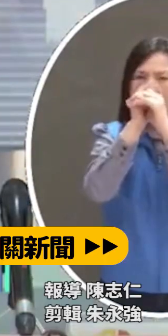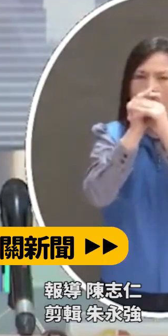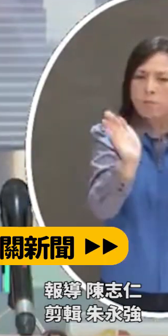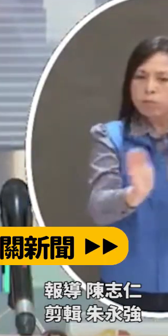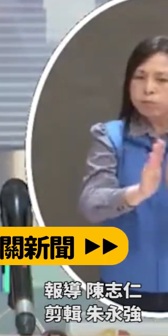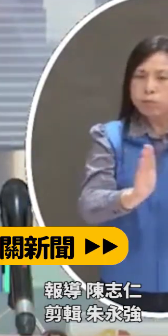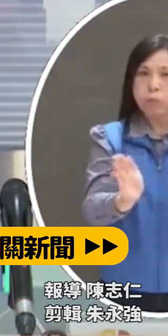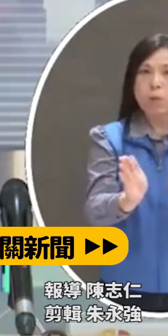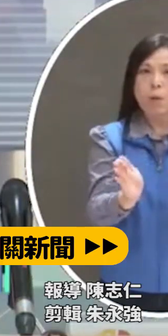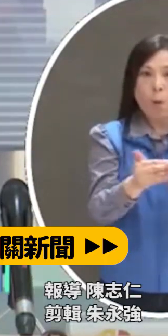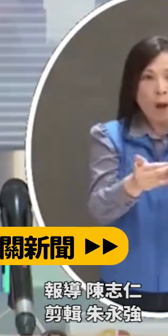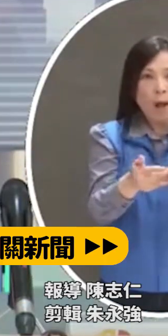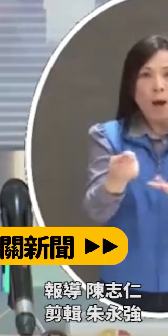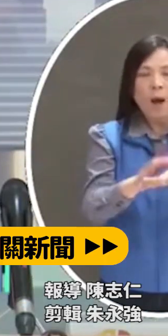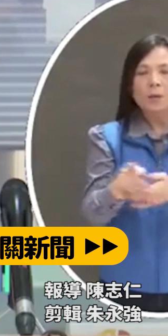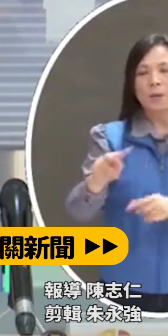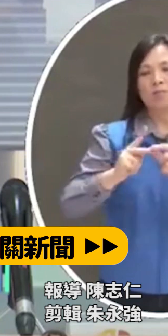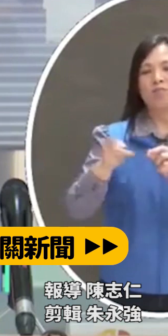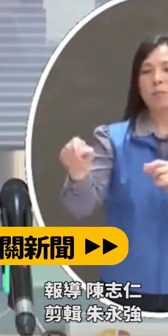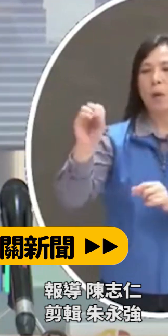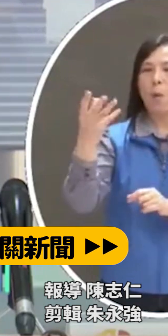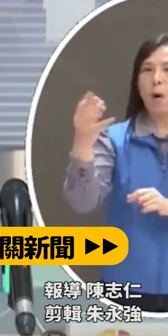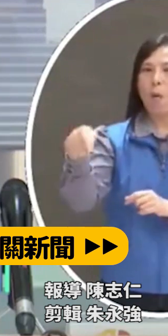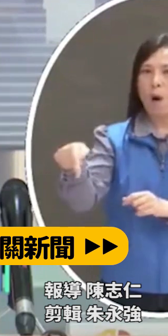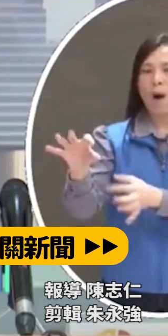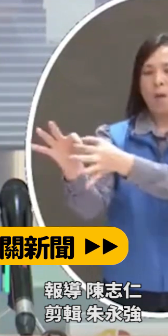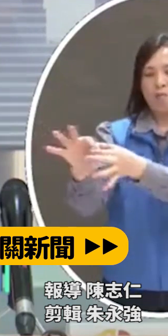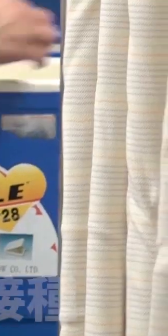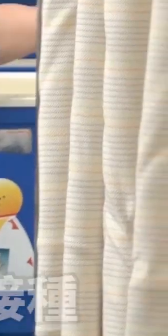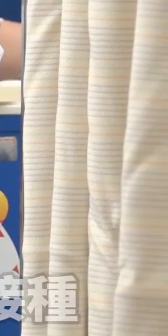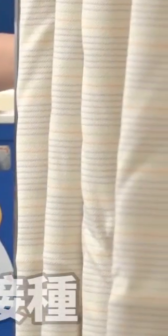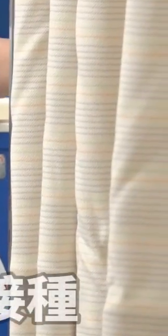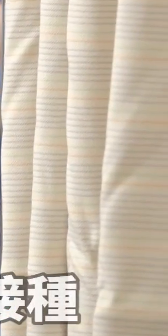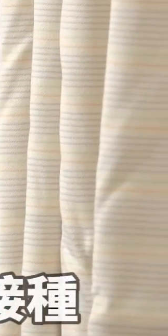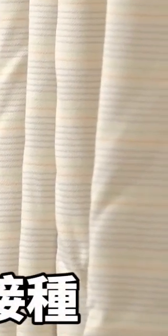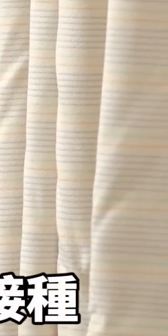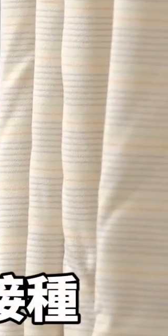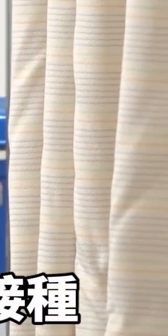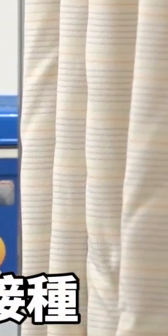来，这些都还是跟万华的案子有关系。